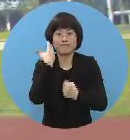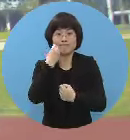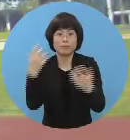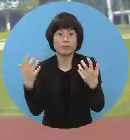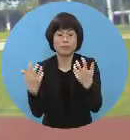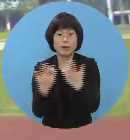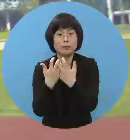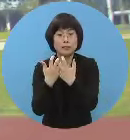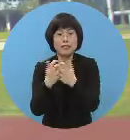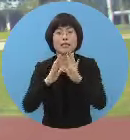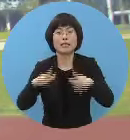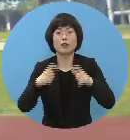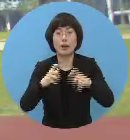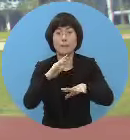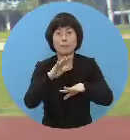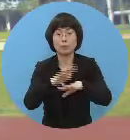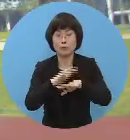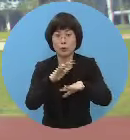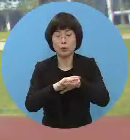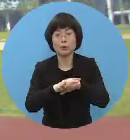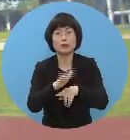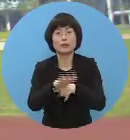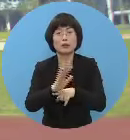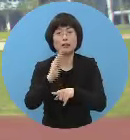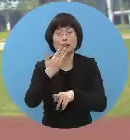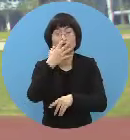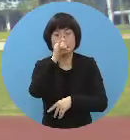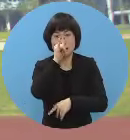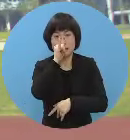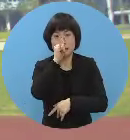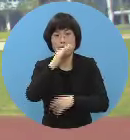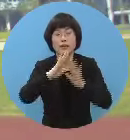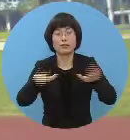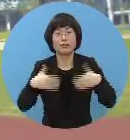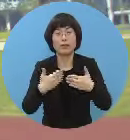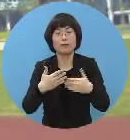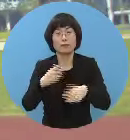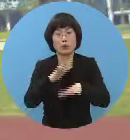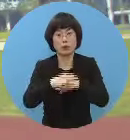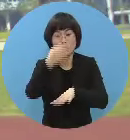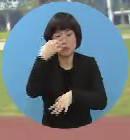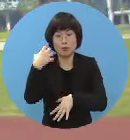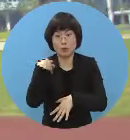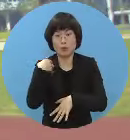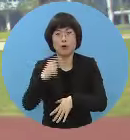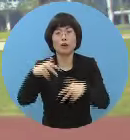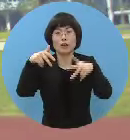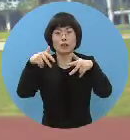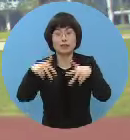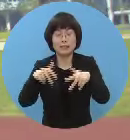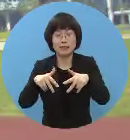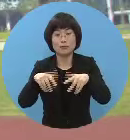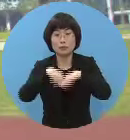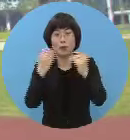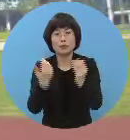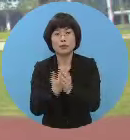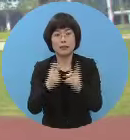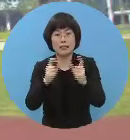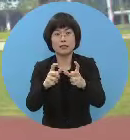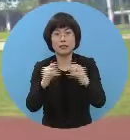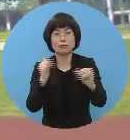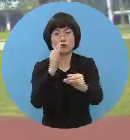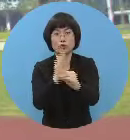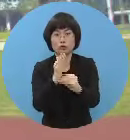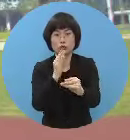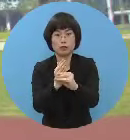매력이 넘치는 전남 농업농촌이 되도록 우리 농업기술원 전 직원은 고객 중심, 현장 중심의 연구와